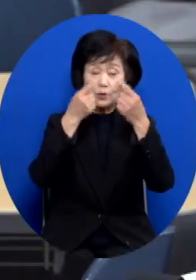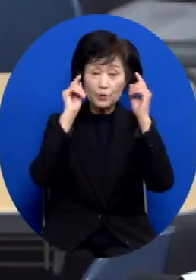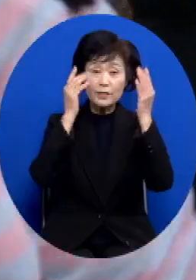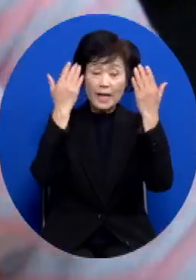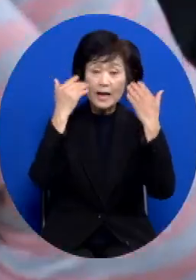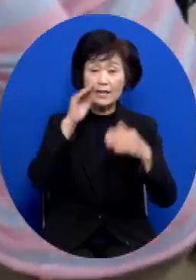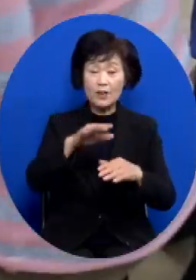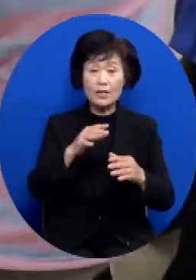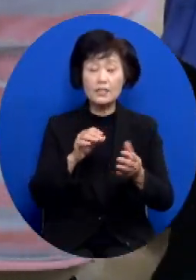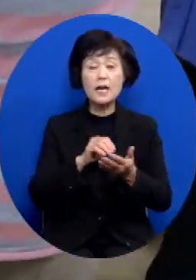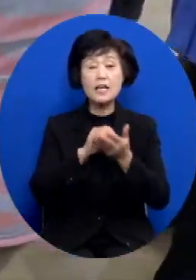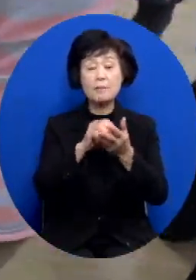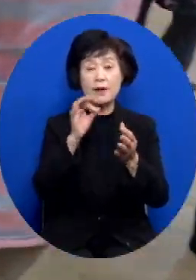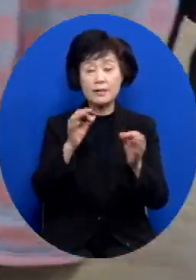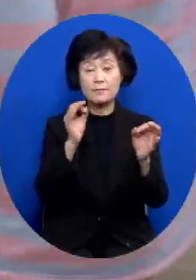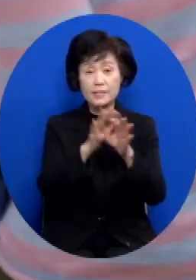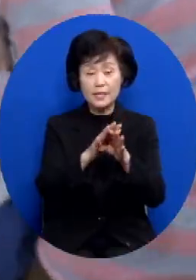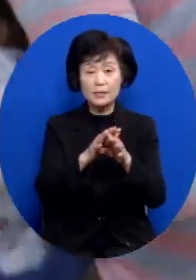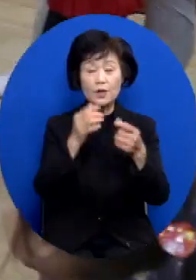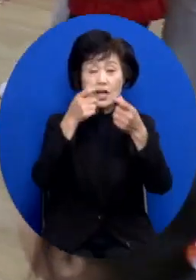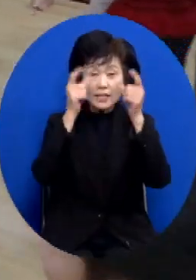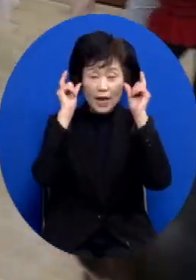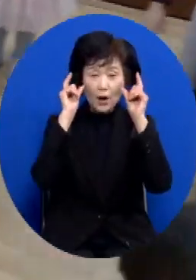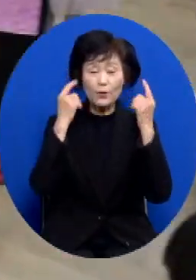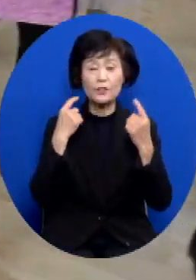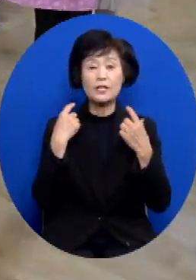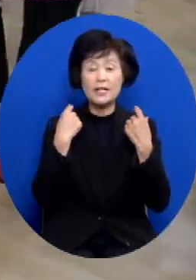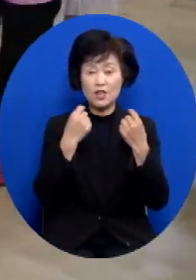유지됩니다 CTS 뉴스 장현수입니다